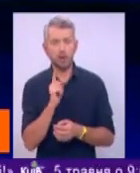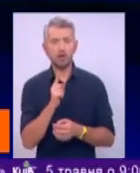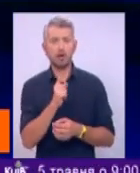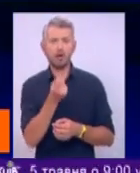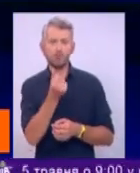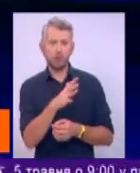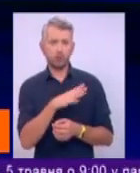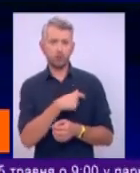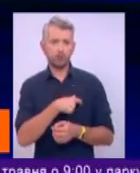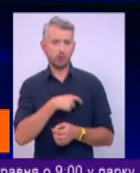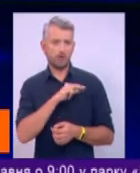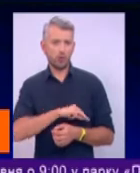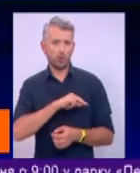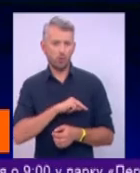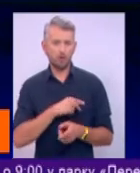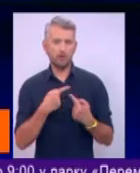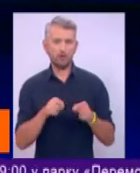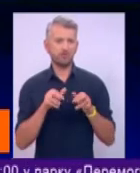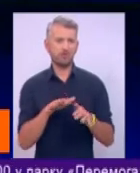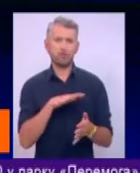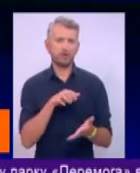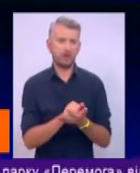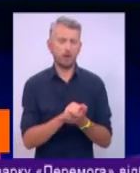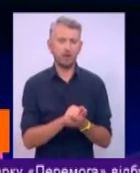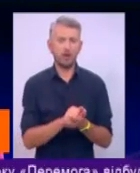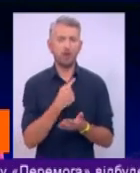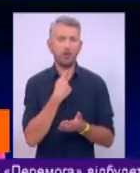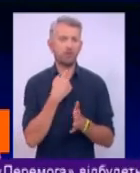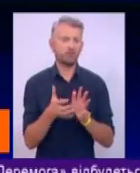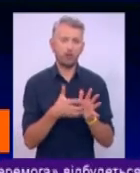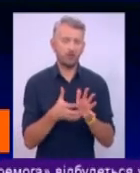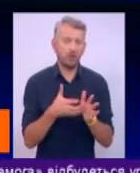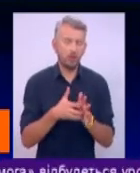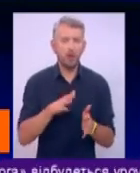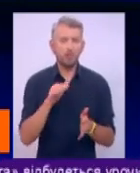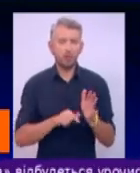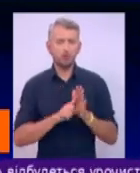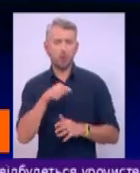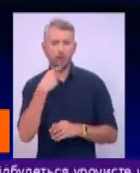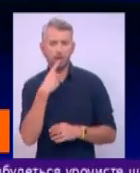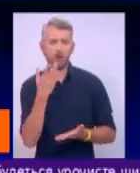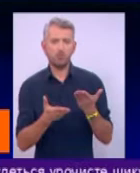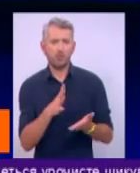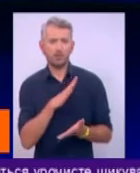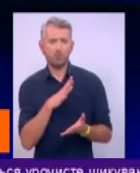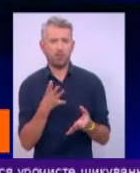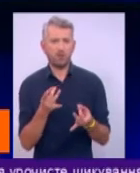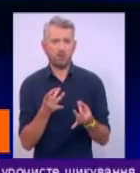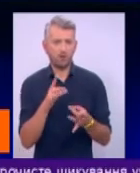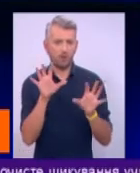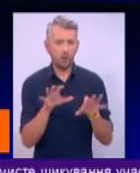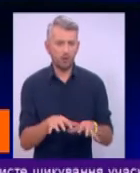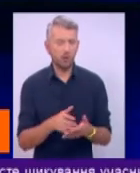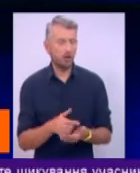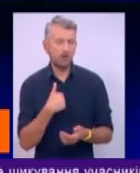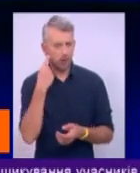було депутатів на роботі, іншими справами були зайняті, не набрало голосів. Ну, потім почали говорити, що може ще він був сируватий, але